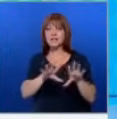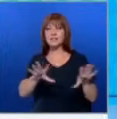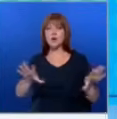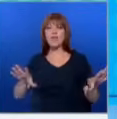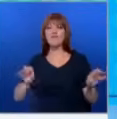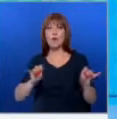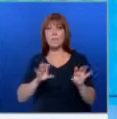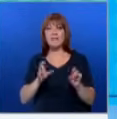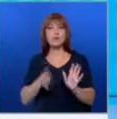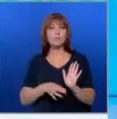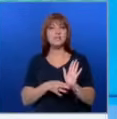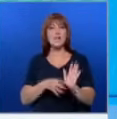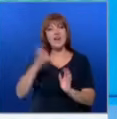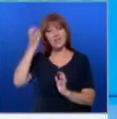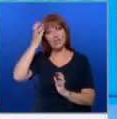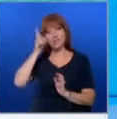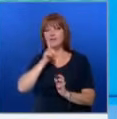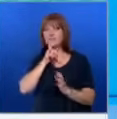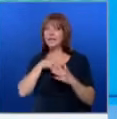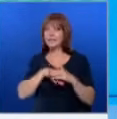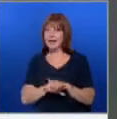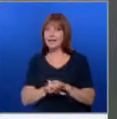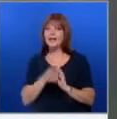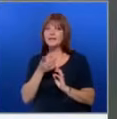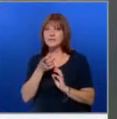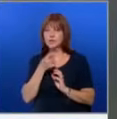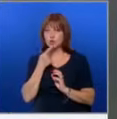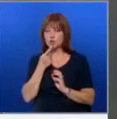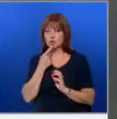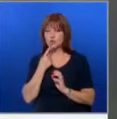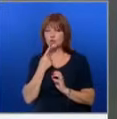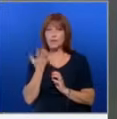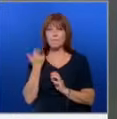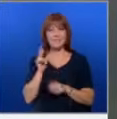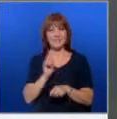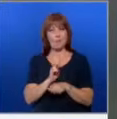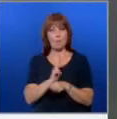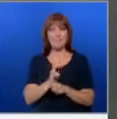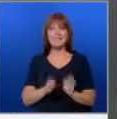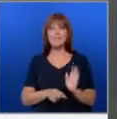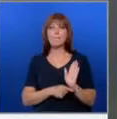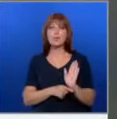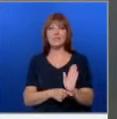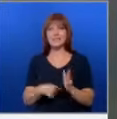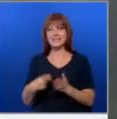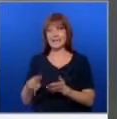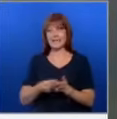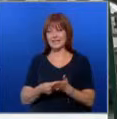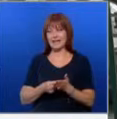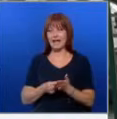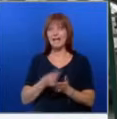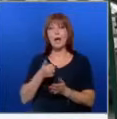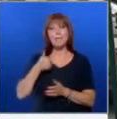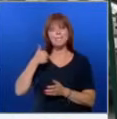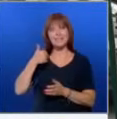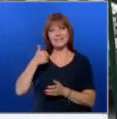информация, която представлява държавна тайна. За случая съобщи още преди обед депутатът и секретар на парламентарната група на БСП